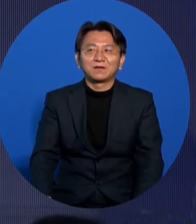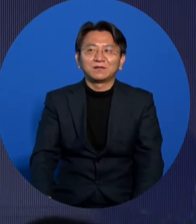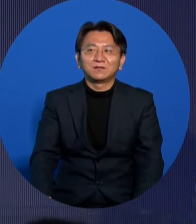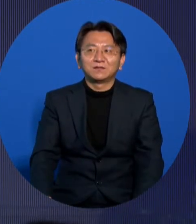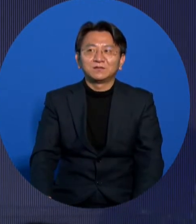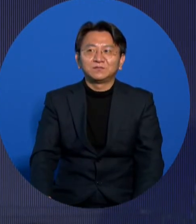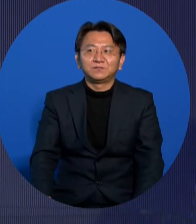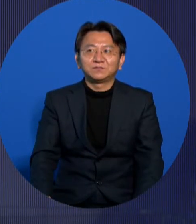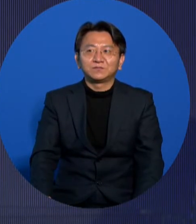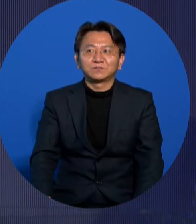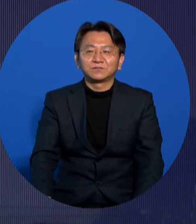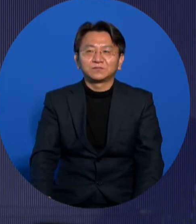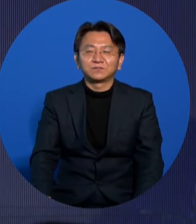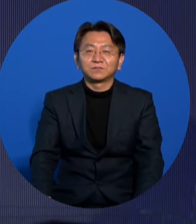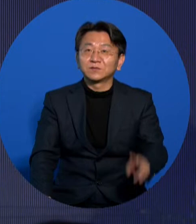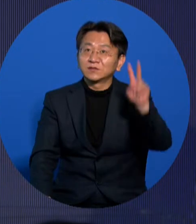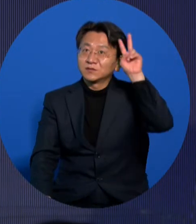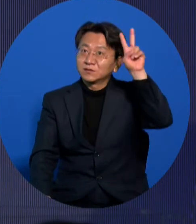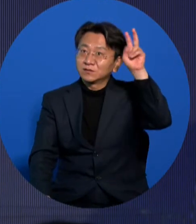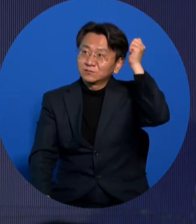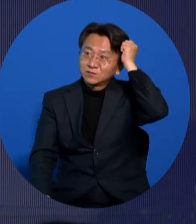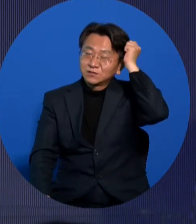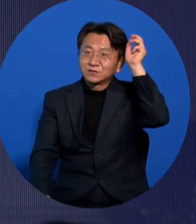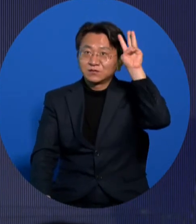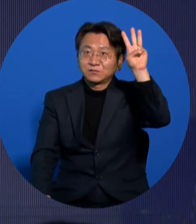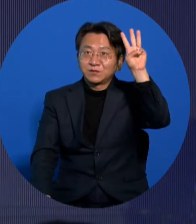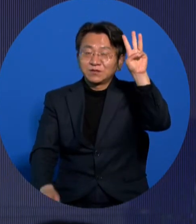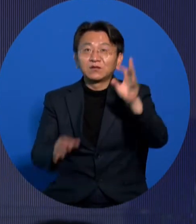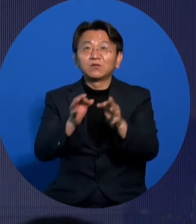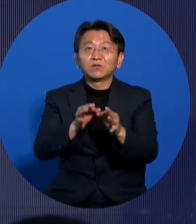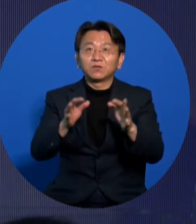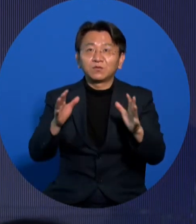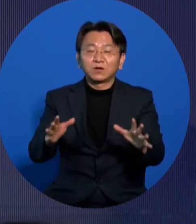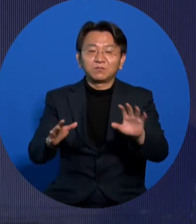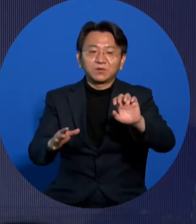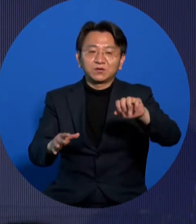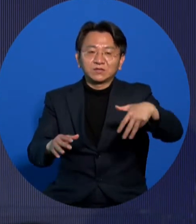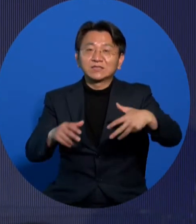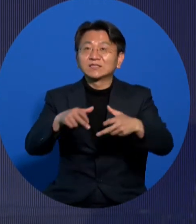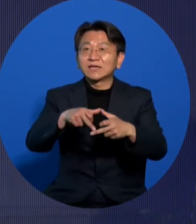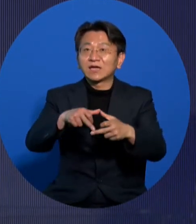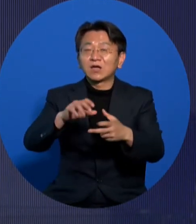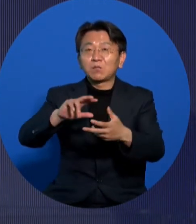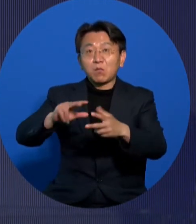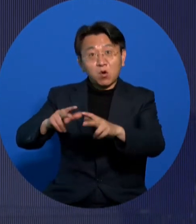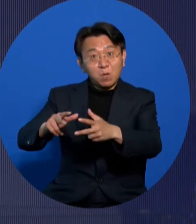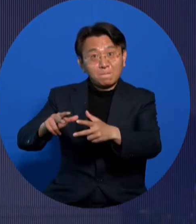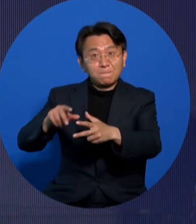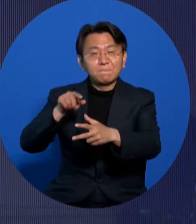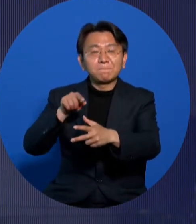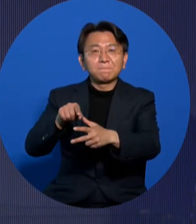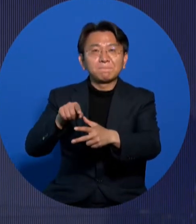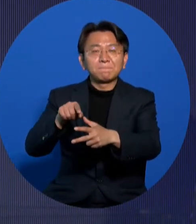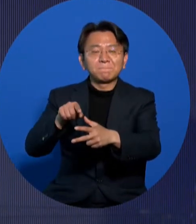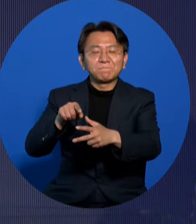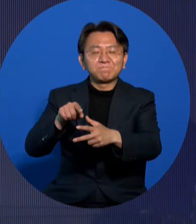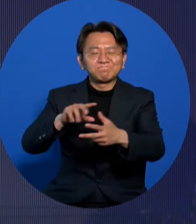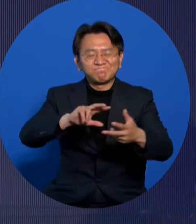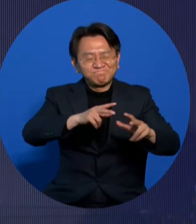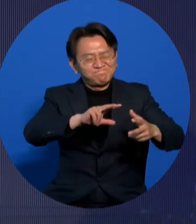오늘 이렇게 2박 3일 동안 우리 평창 장애 포럼이